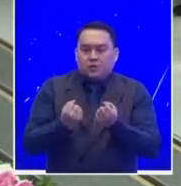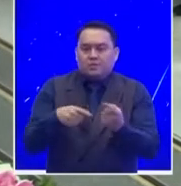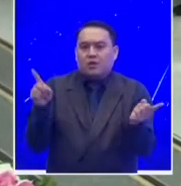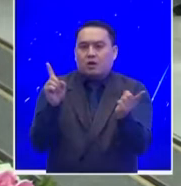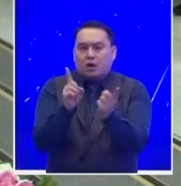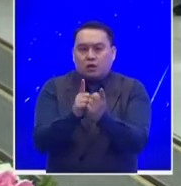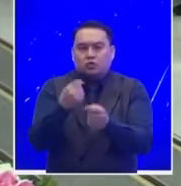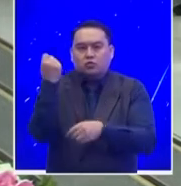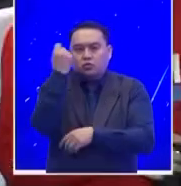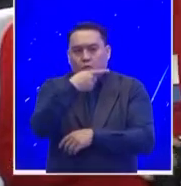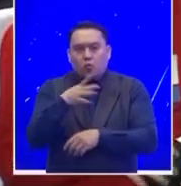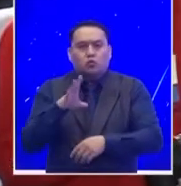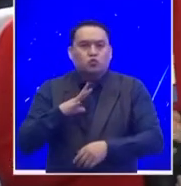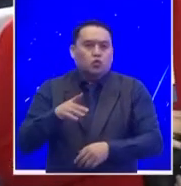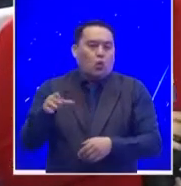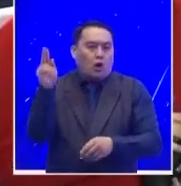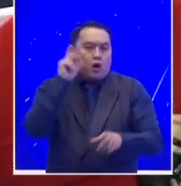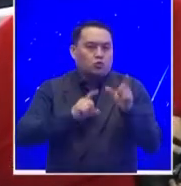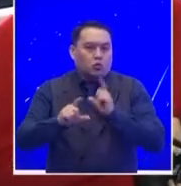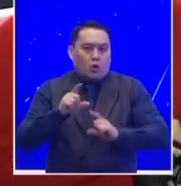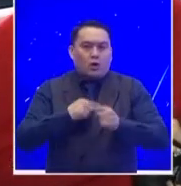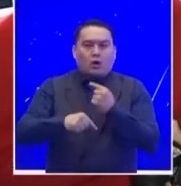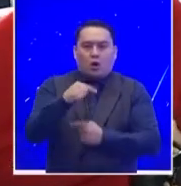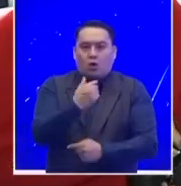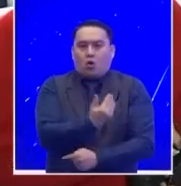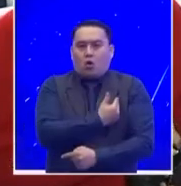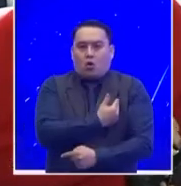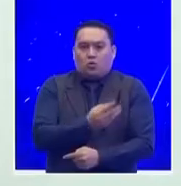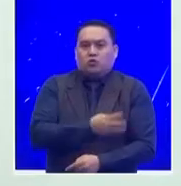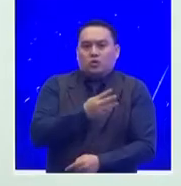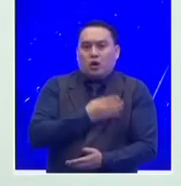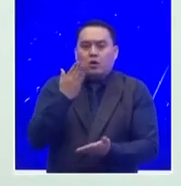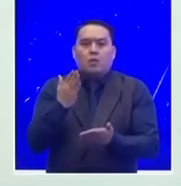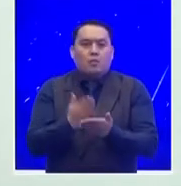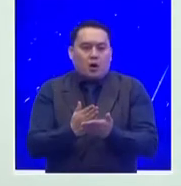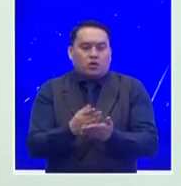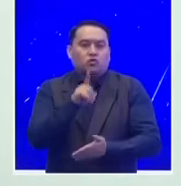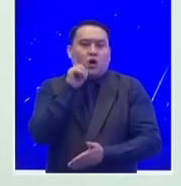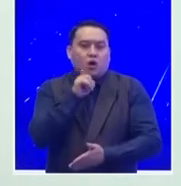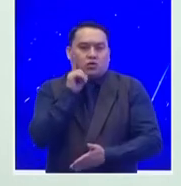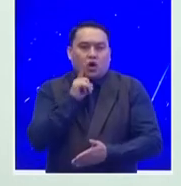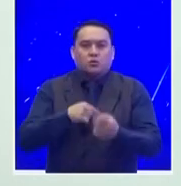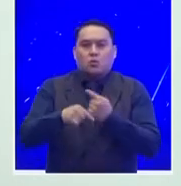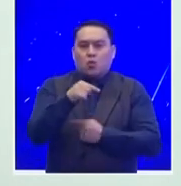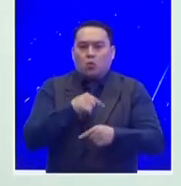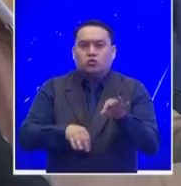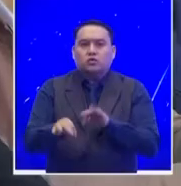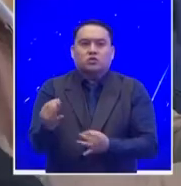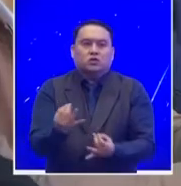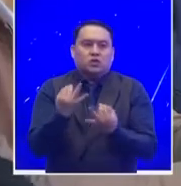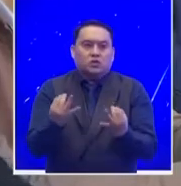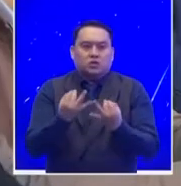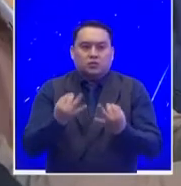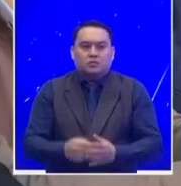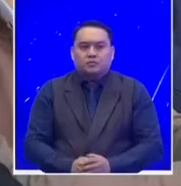Кездесуде анық болған нәрсе, мұндағы білімгерлердің жеке кәсіп ашуға ынтасы зор. Оларды әсіресе жас проджект жобасы қызықтырды.